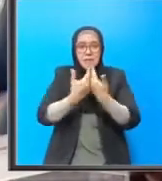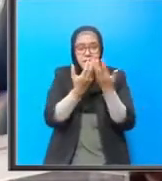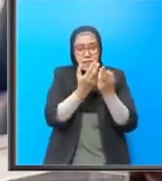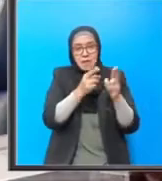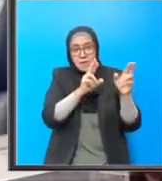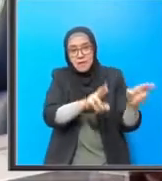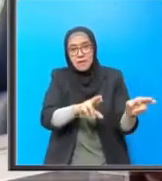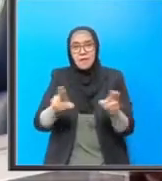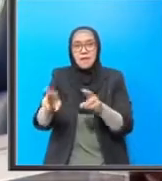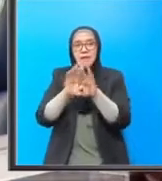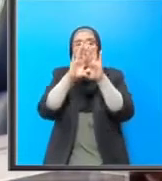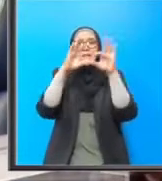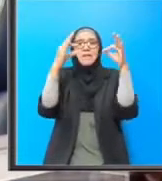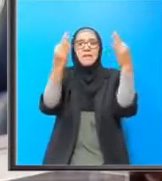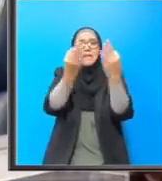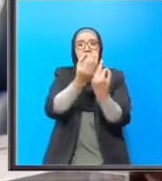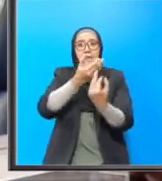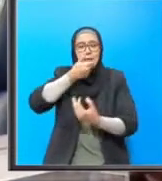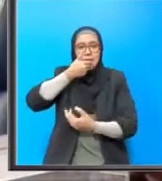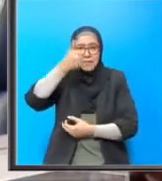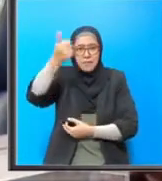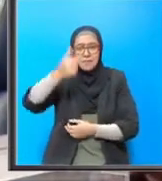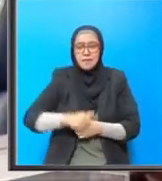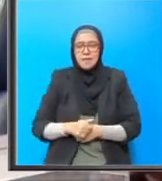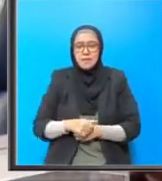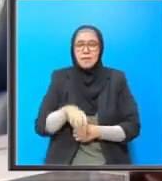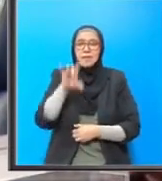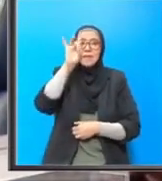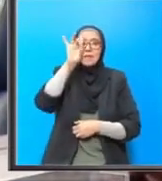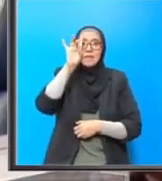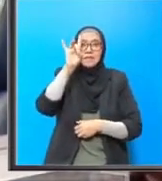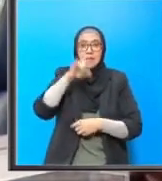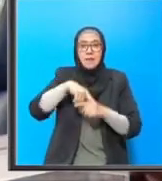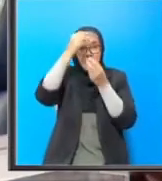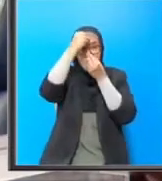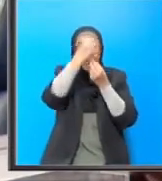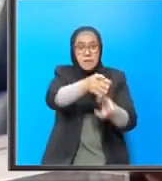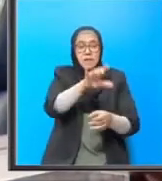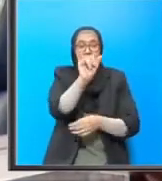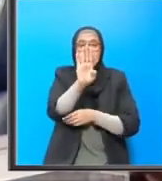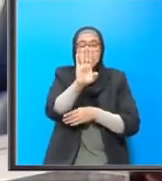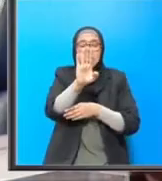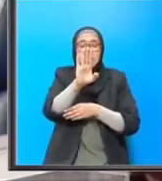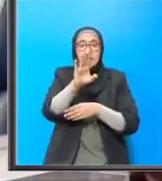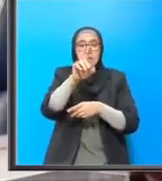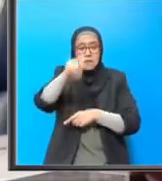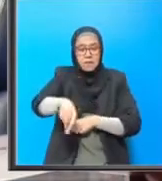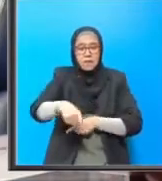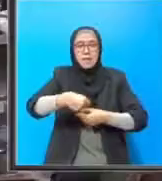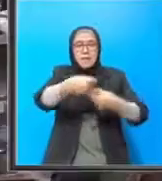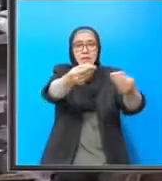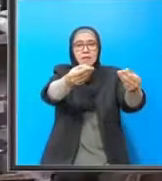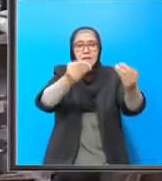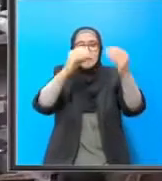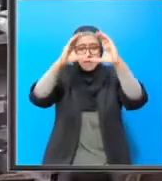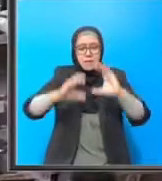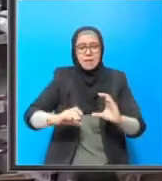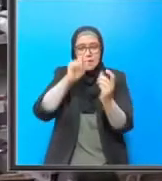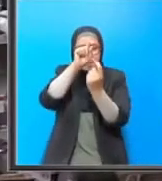merancang keluarga mereka yang terbaik Insya Allah mbak lumayan yang wyvern kita akan beri secara gitu serbu tulis Makasih ya